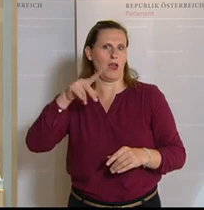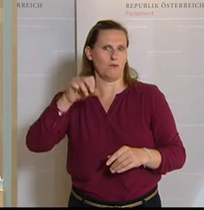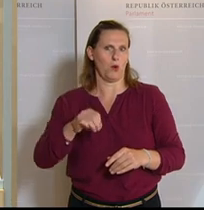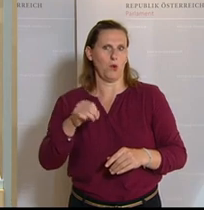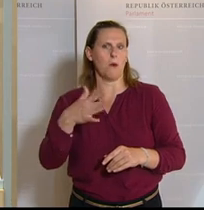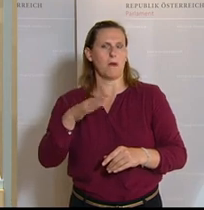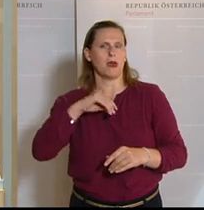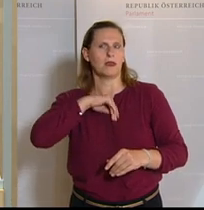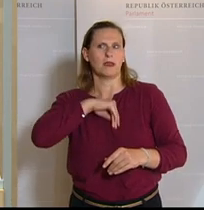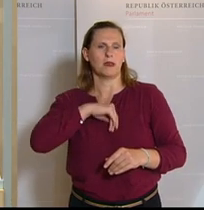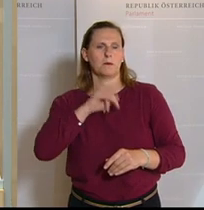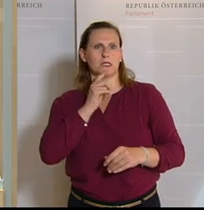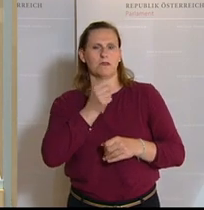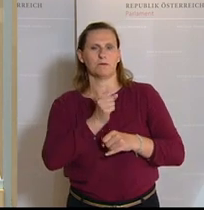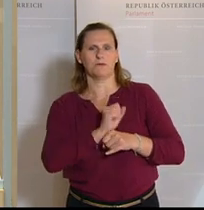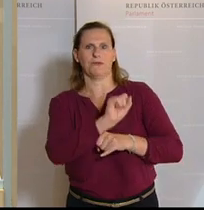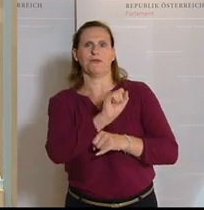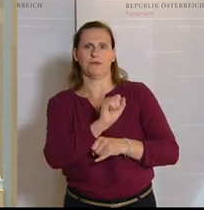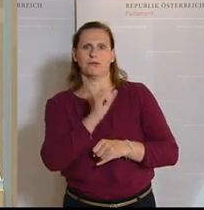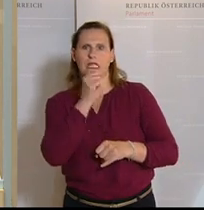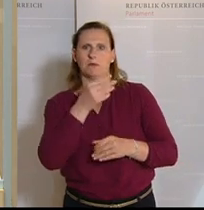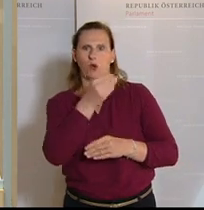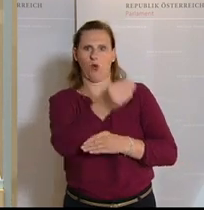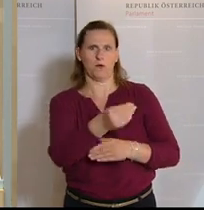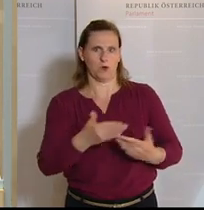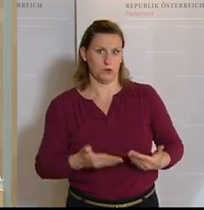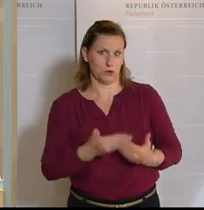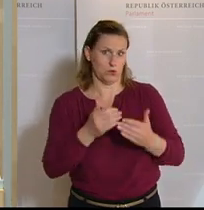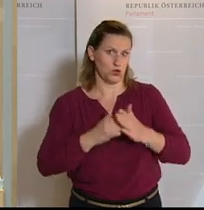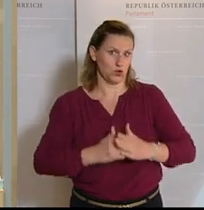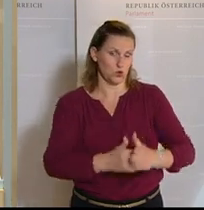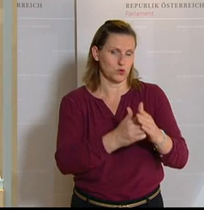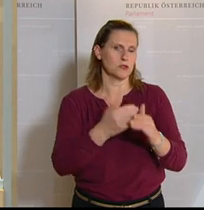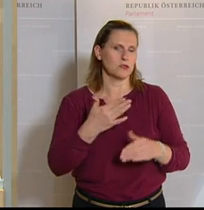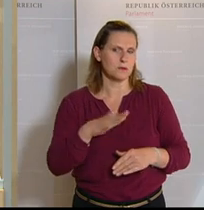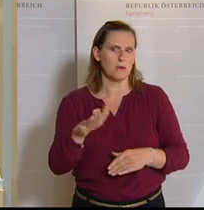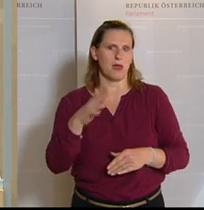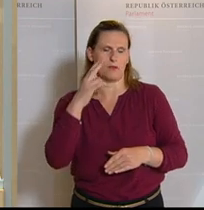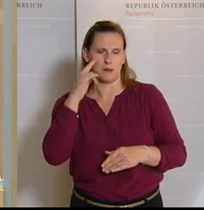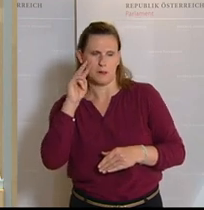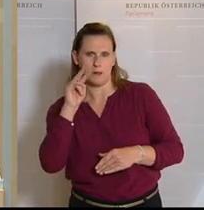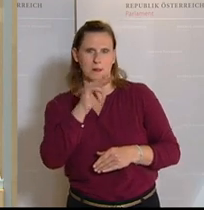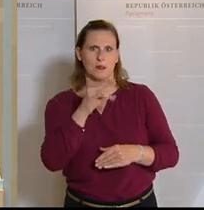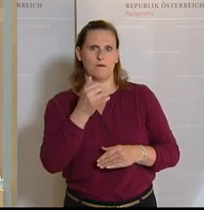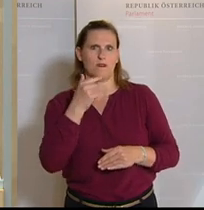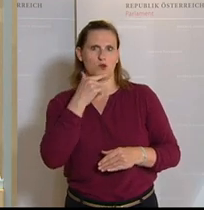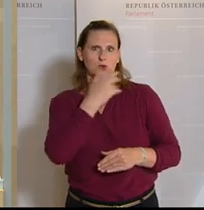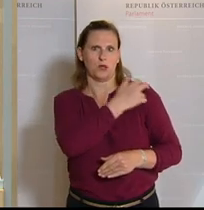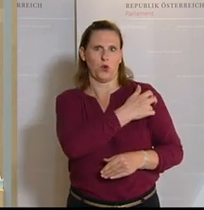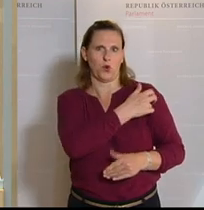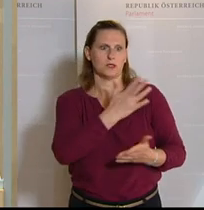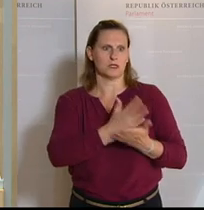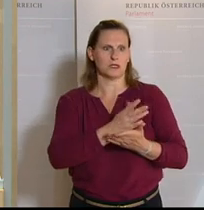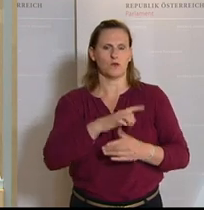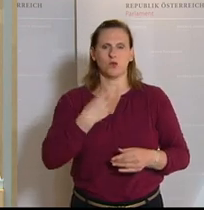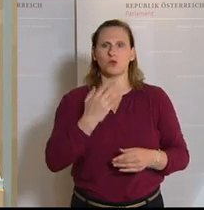diesen Freiwilligendienst, diese jungen Menschen auch fördert und unterstützt. Also das ist ihnen eher ein Dorn im Auge als das Rote Kreuz. Und deswegen hier von